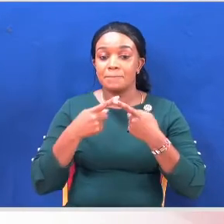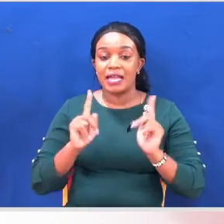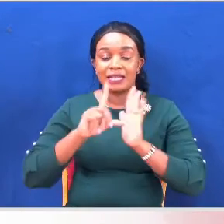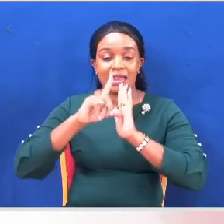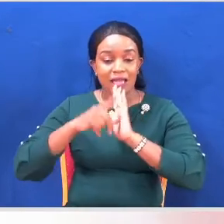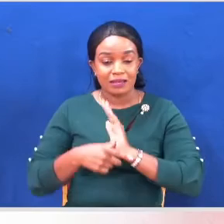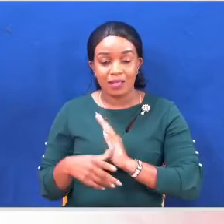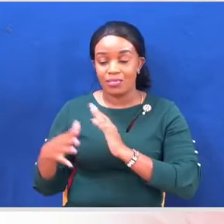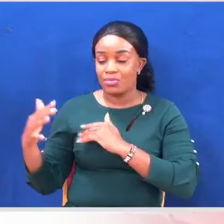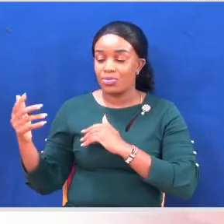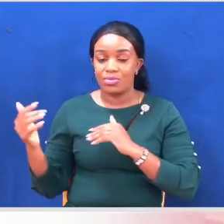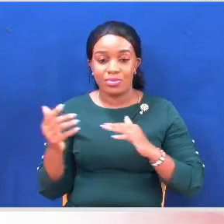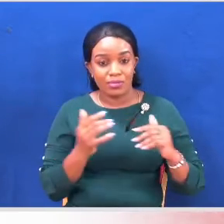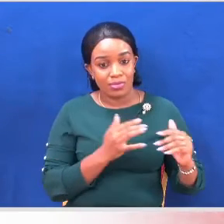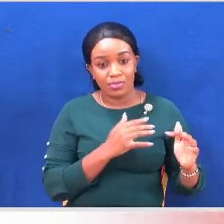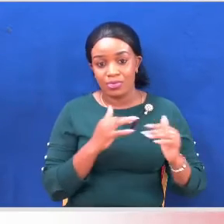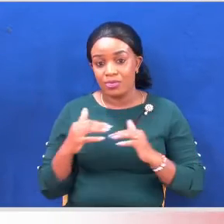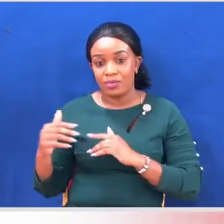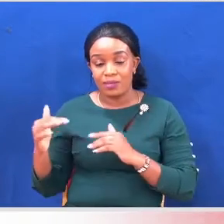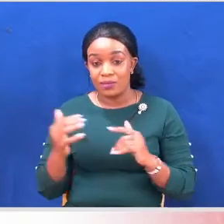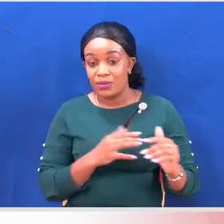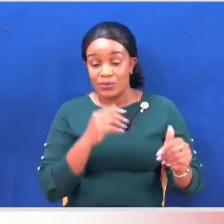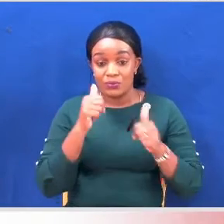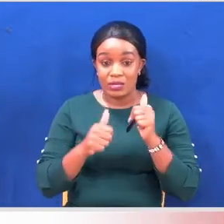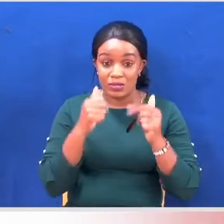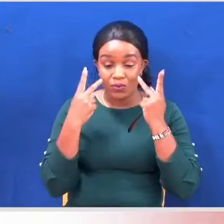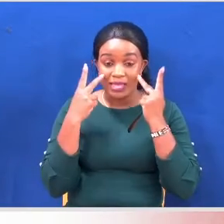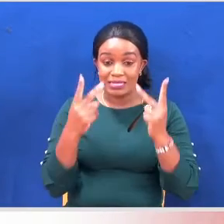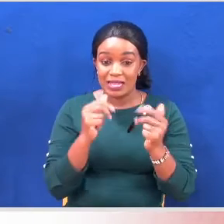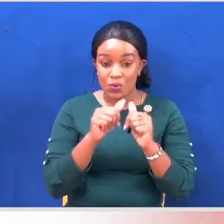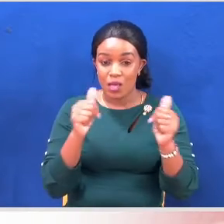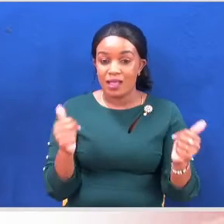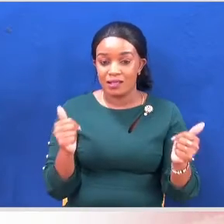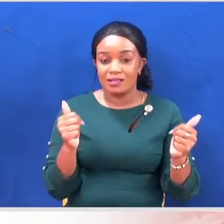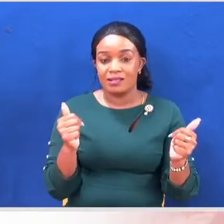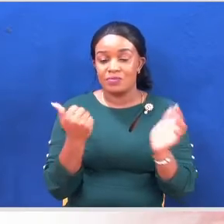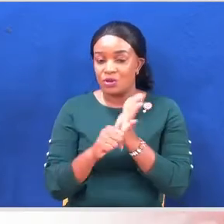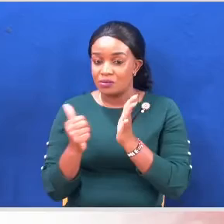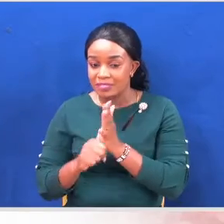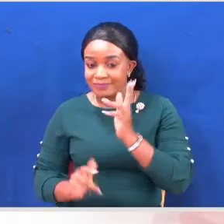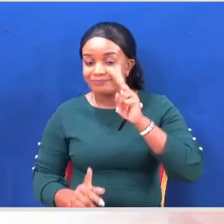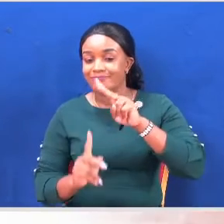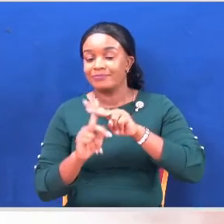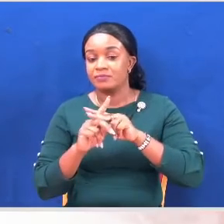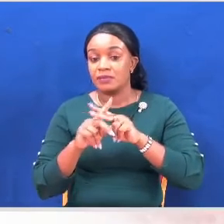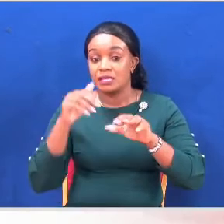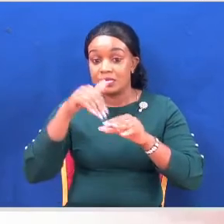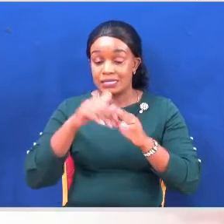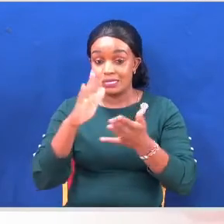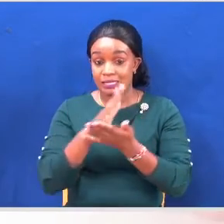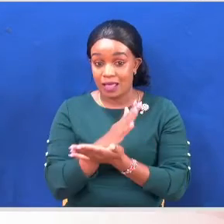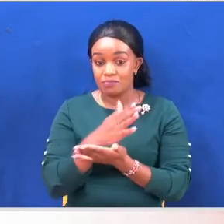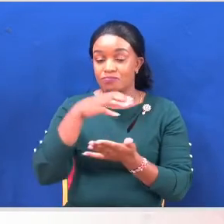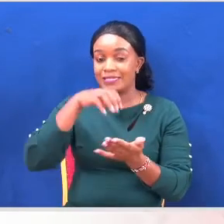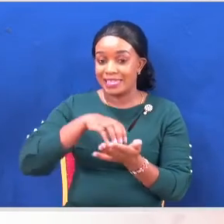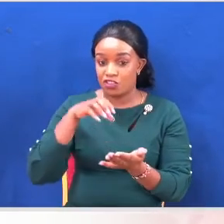mkondo mwingine ambapo vurugu ilianza kushuhudiwa, rabsha ilianza kushuhudiwa katika baadhi ya vituo vya